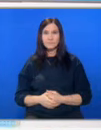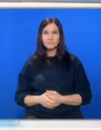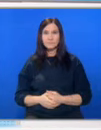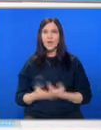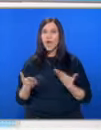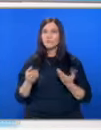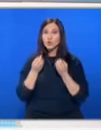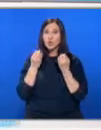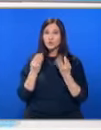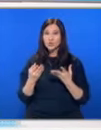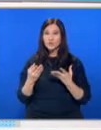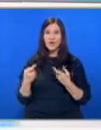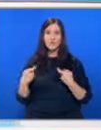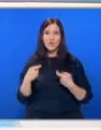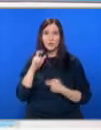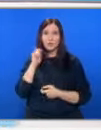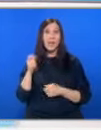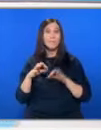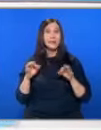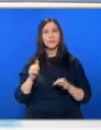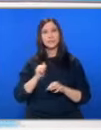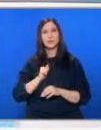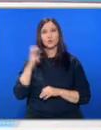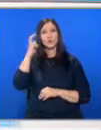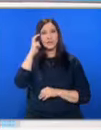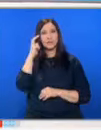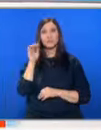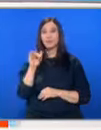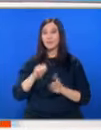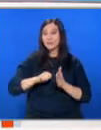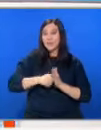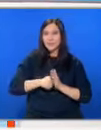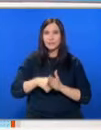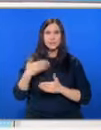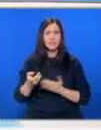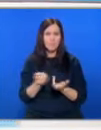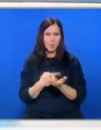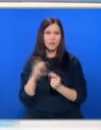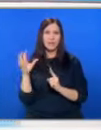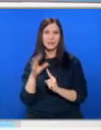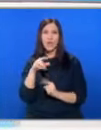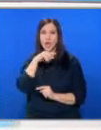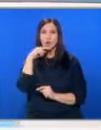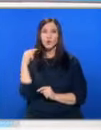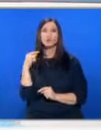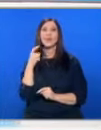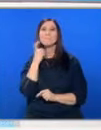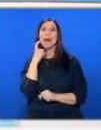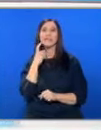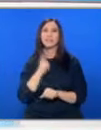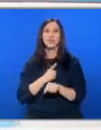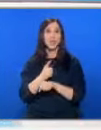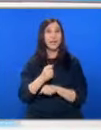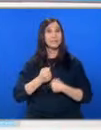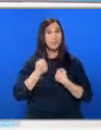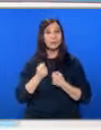А какво се случва на фронта в Украина? Мерките за сигурност в Киев ще бъдат затегнати след поредица от атаки с руски балистични ракети и